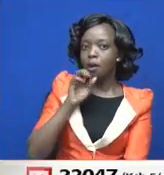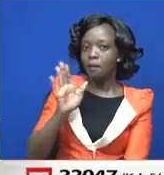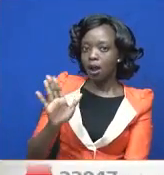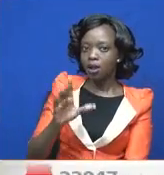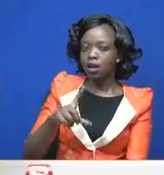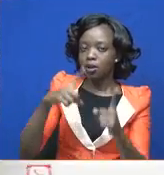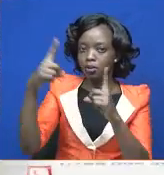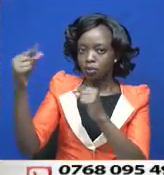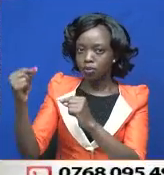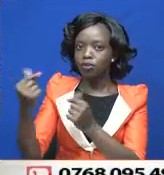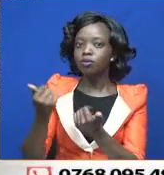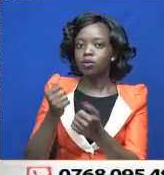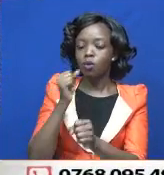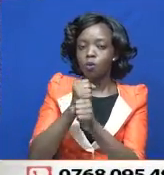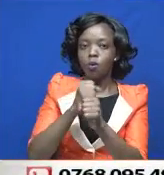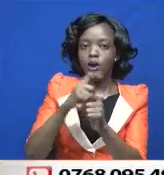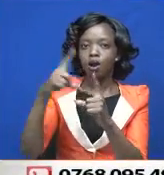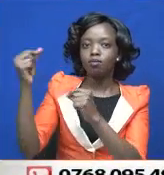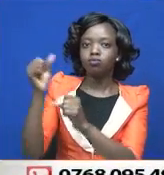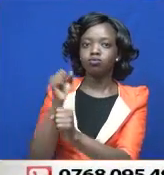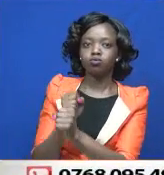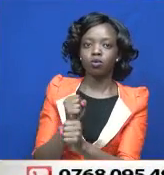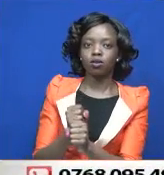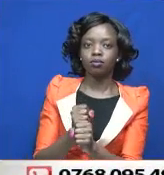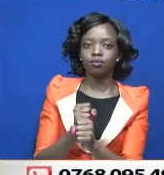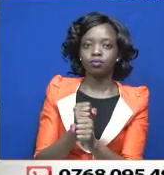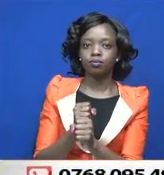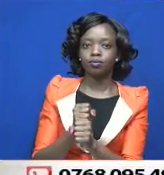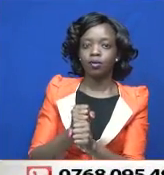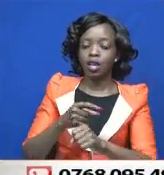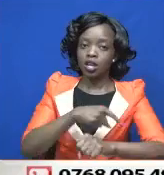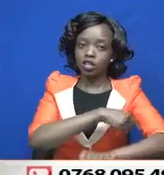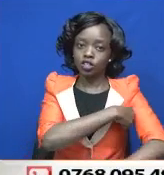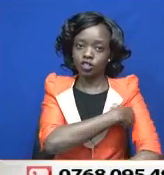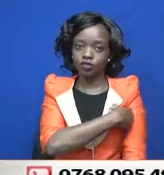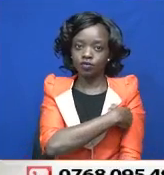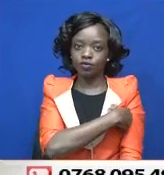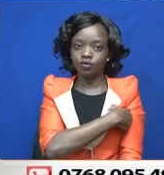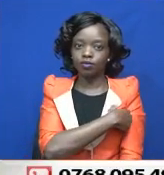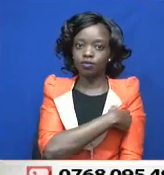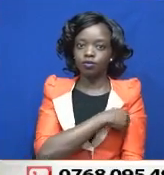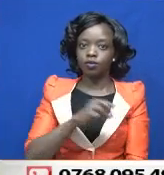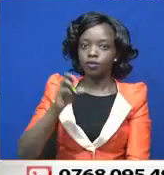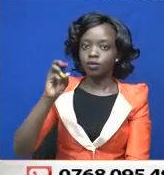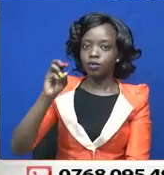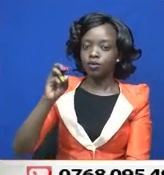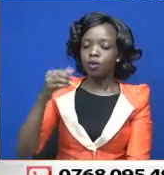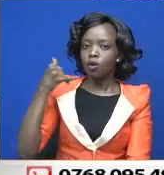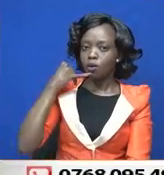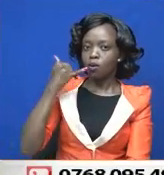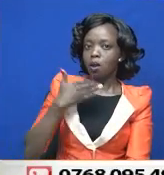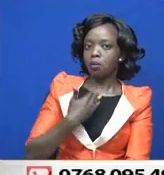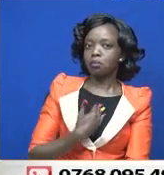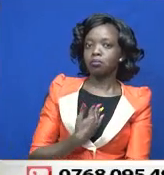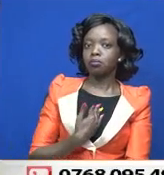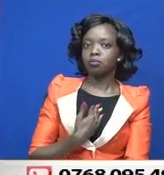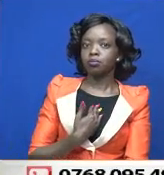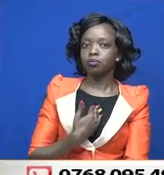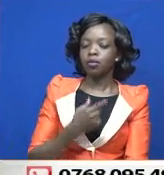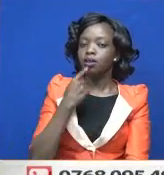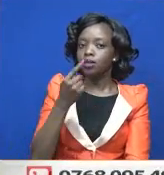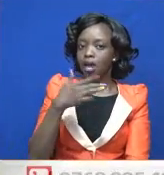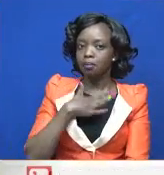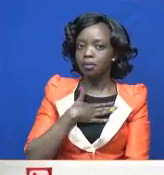waliagana akiashiria kuelekea kazini. Chief Moroni area akanipigia simu.